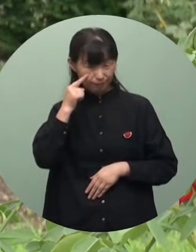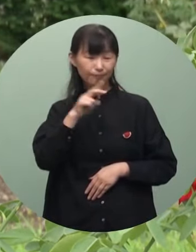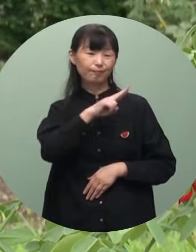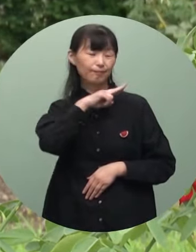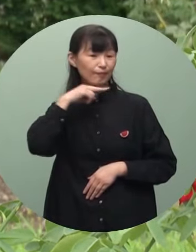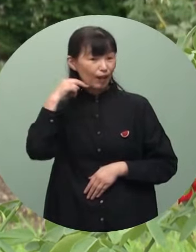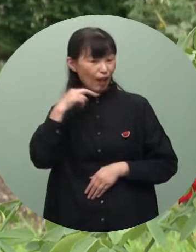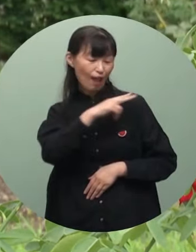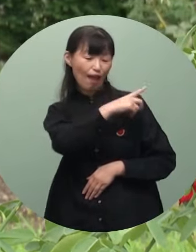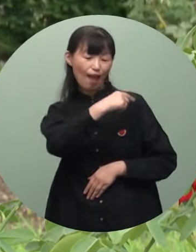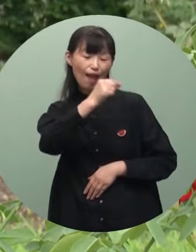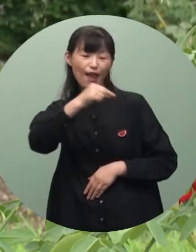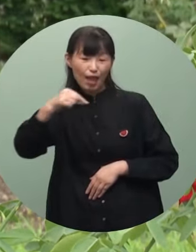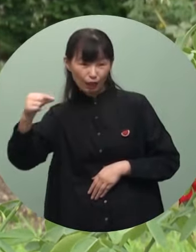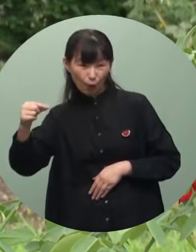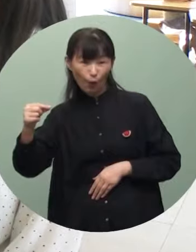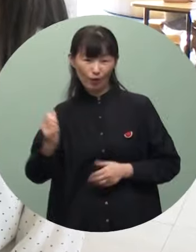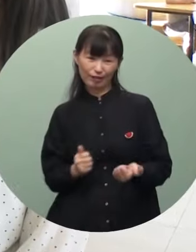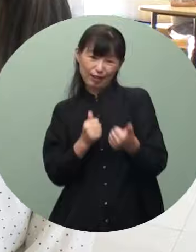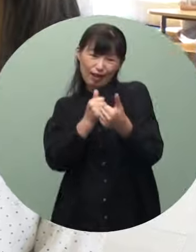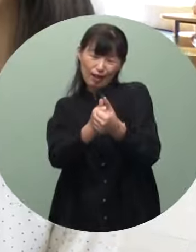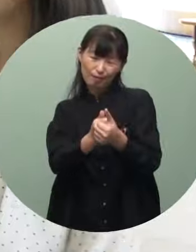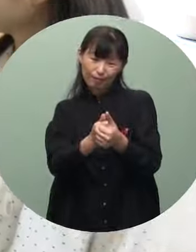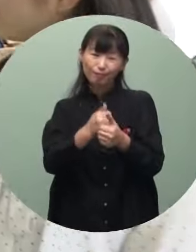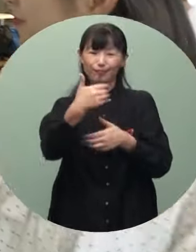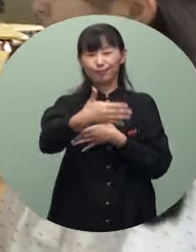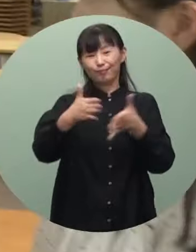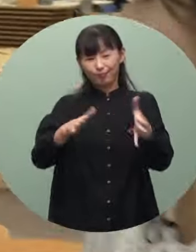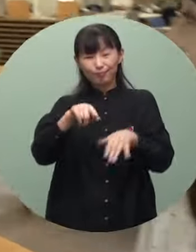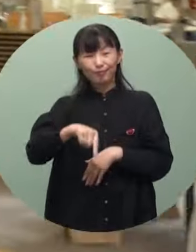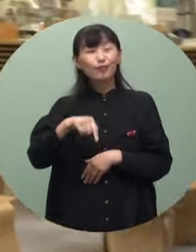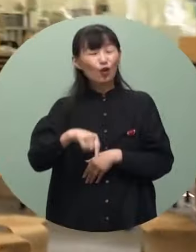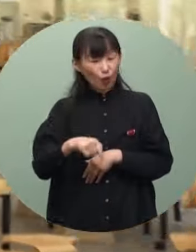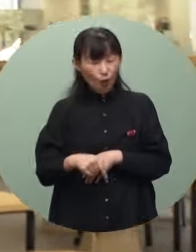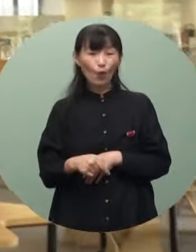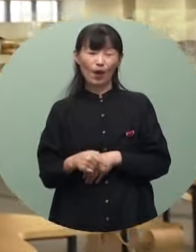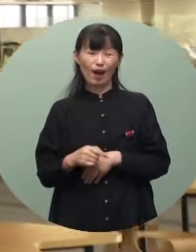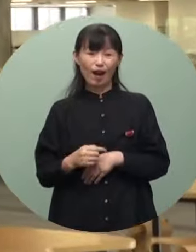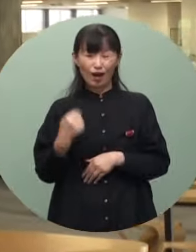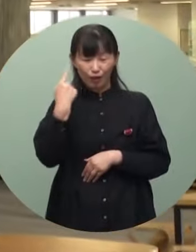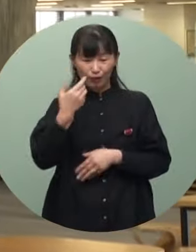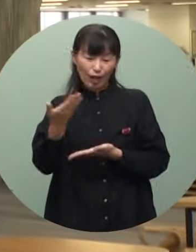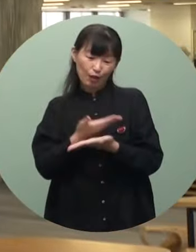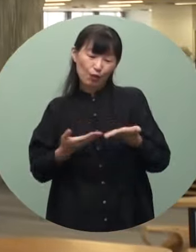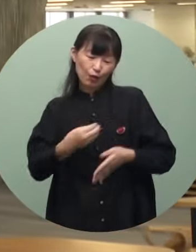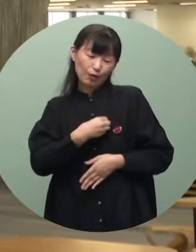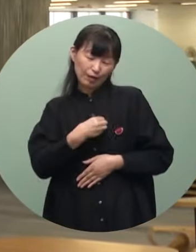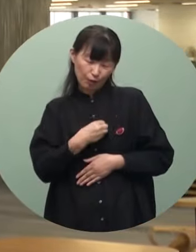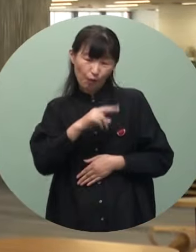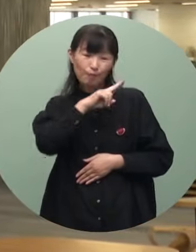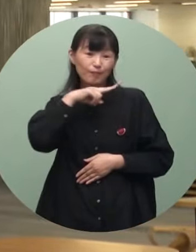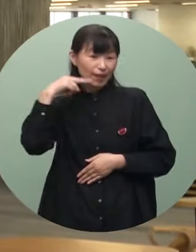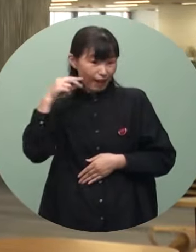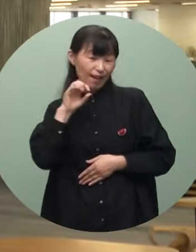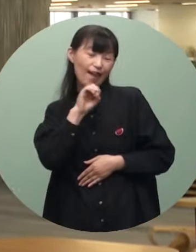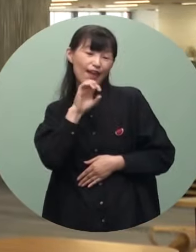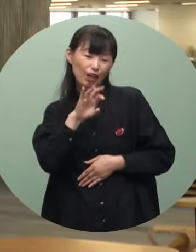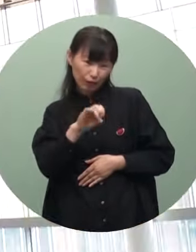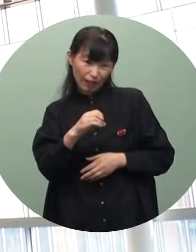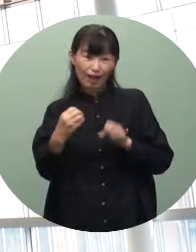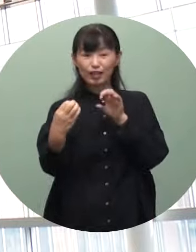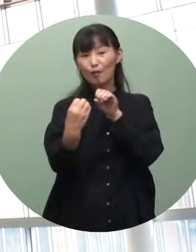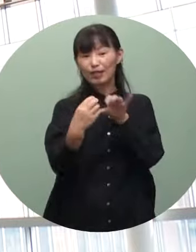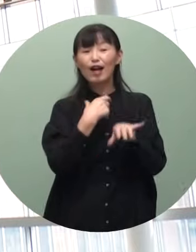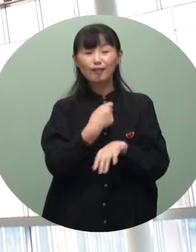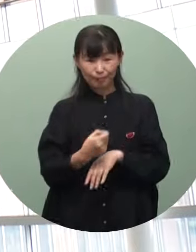5つ目は英語チャレンジコーナーですね。 はい、そうですね。ここは国際交流員と英語で話したい方のコーナーです。